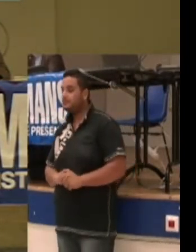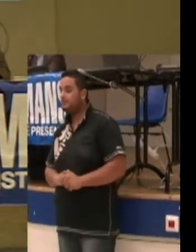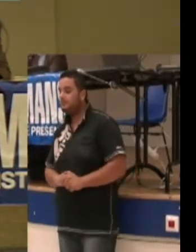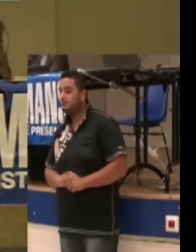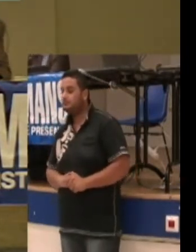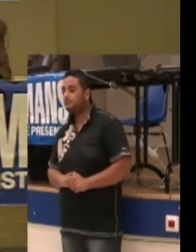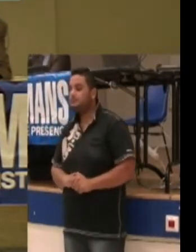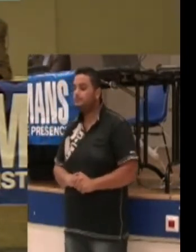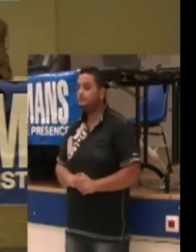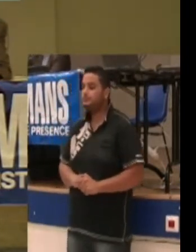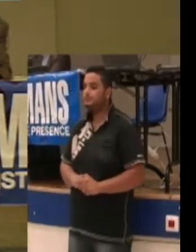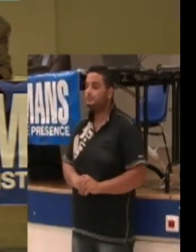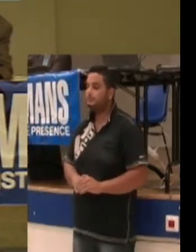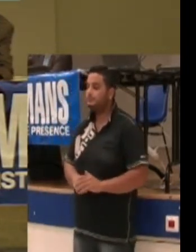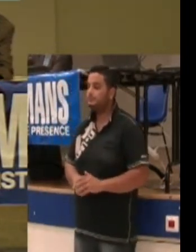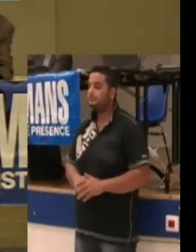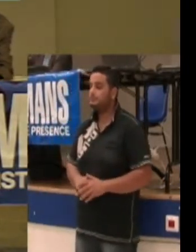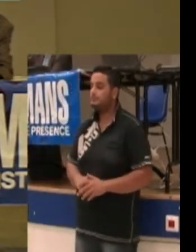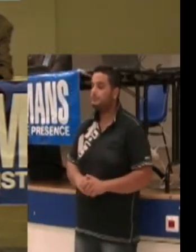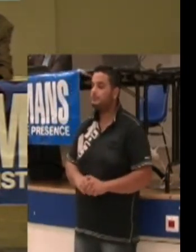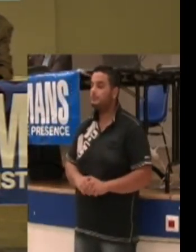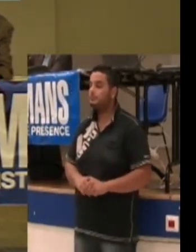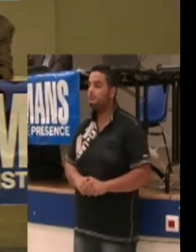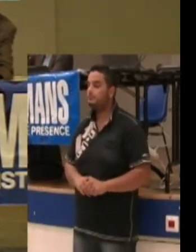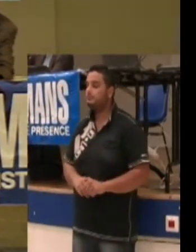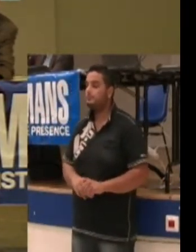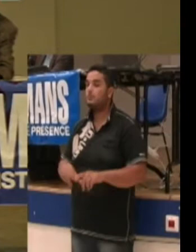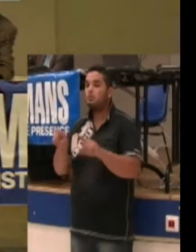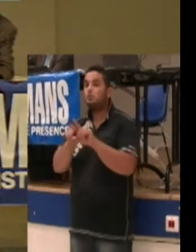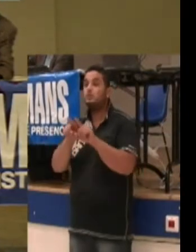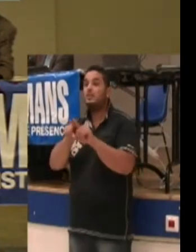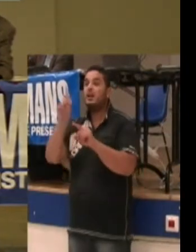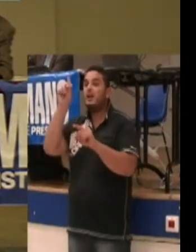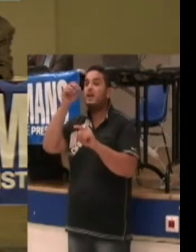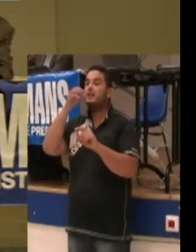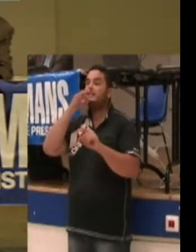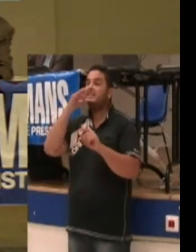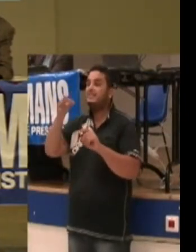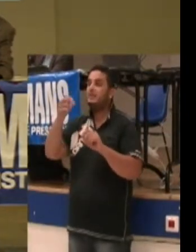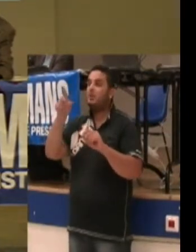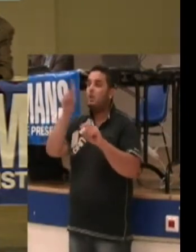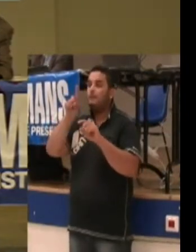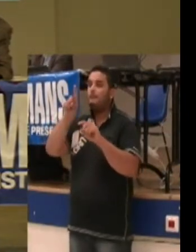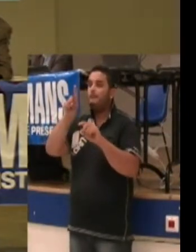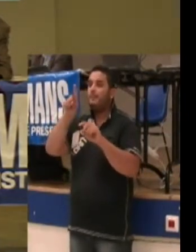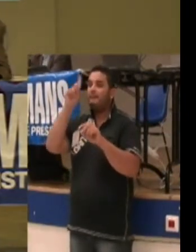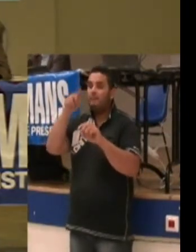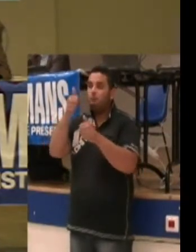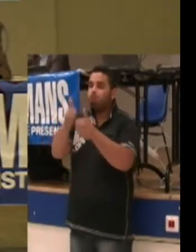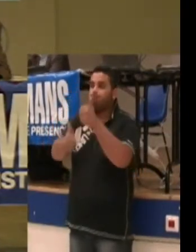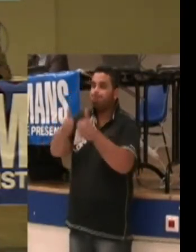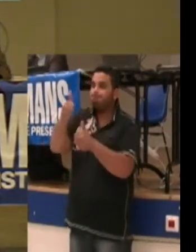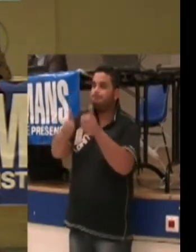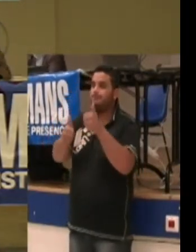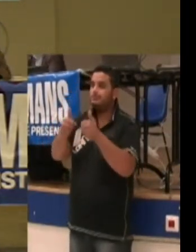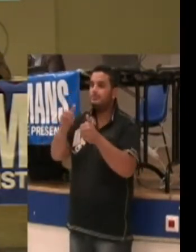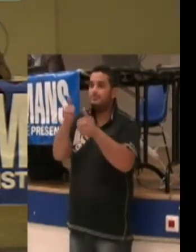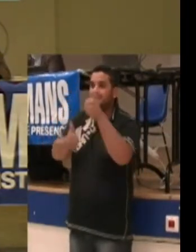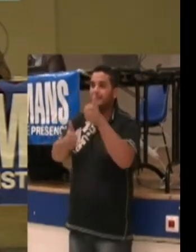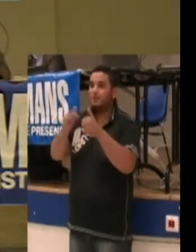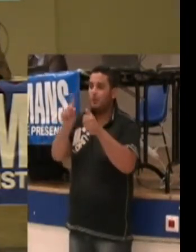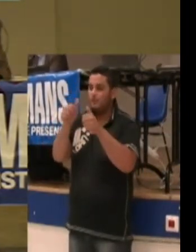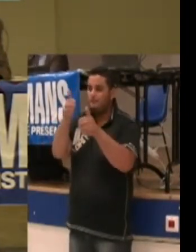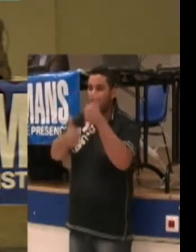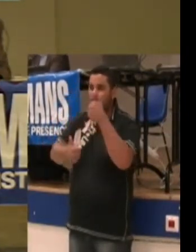respiration. Nafisu, le mot nafasa, c'est, on se mettait, les marins avant, ils se mettaient sous l'eau, et celui qui retenait le plus son souffle,